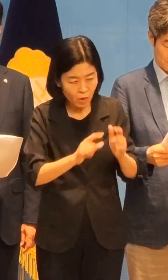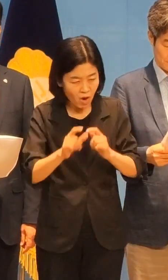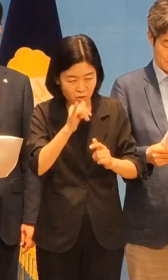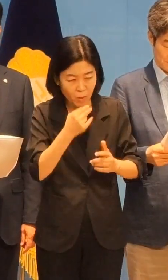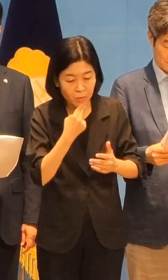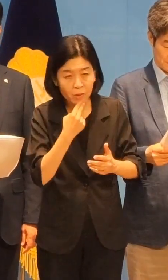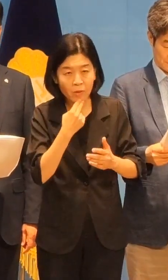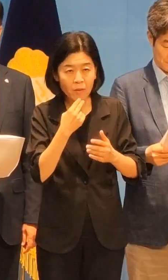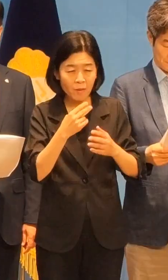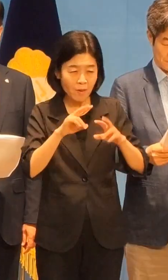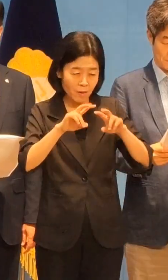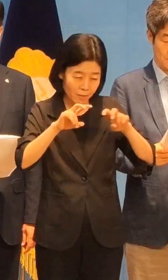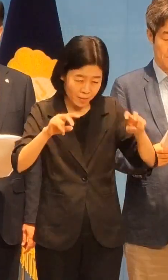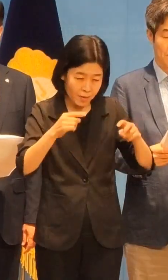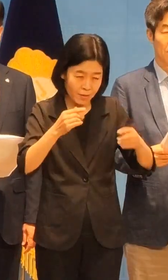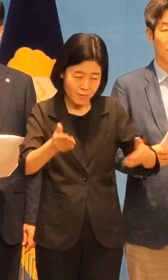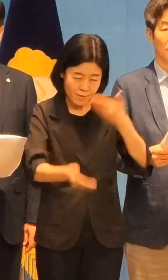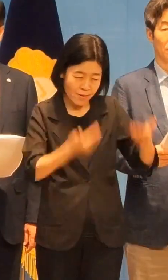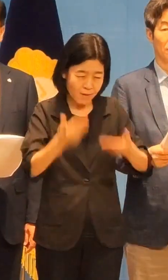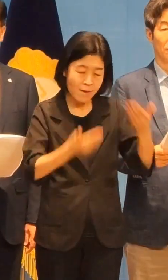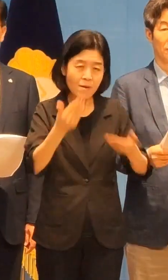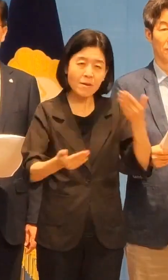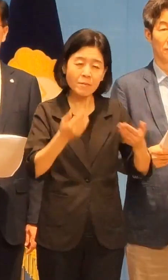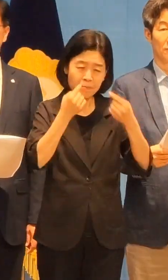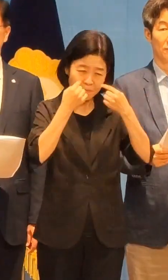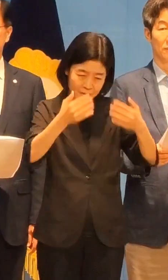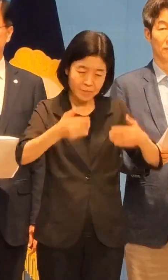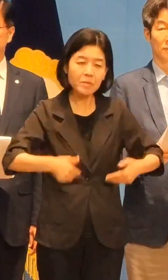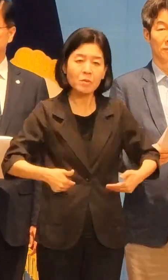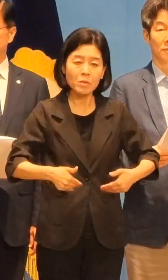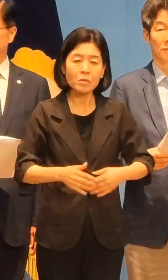규명하는 방향으로 수사가 확대되어야 합니다.